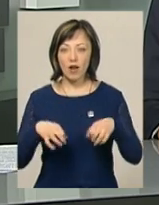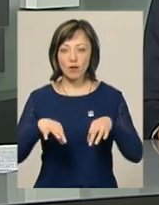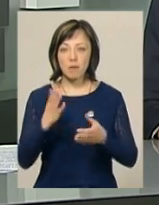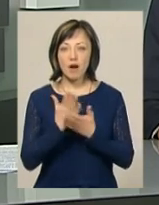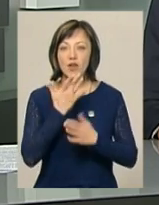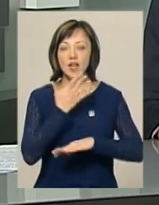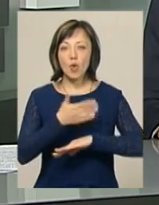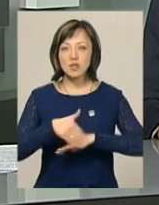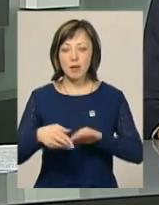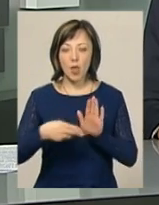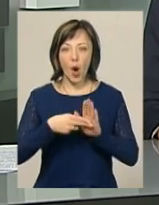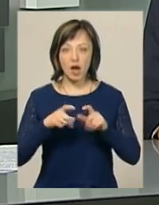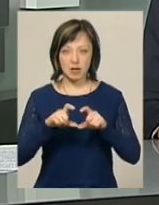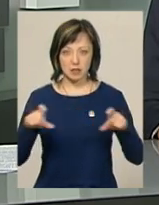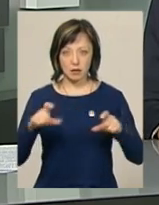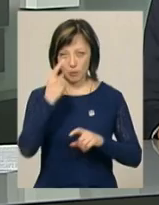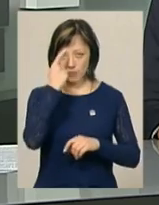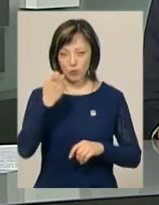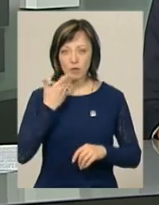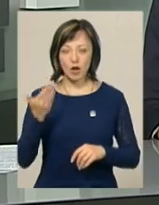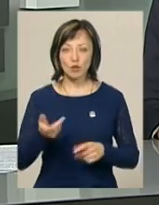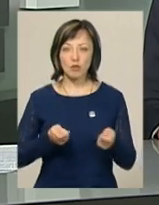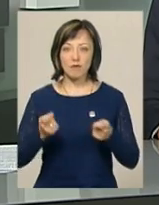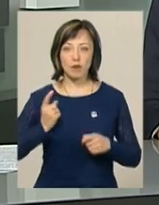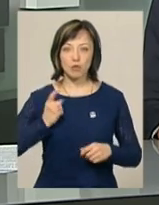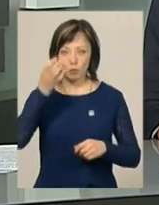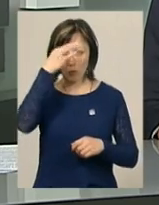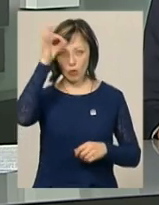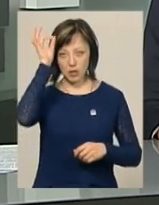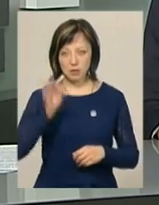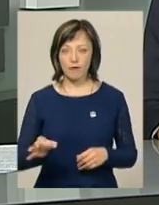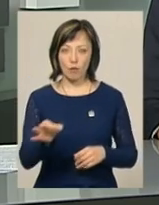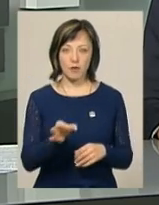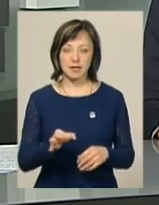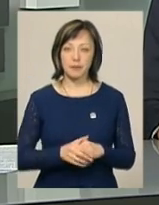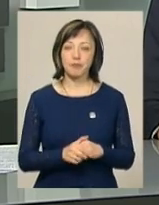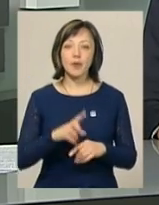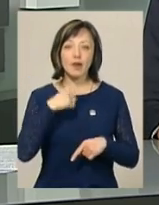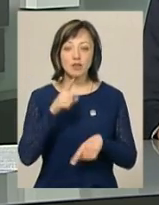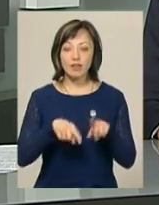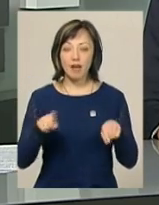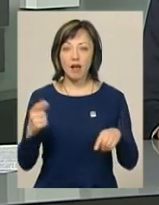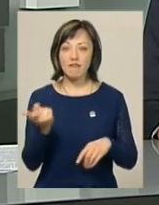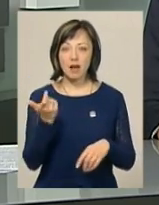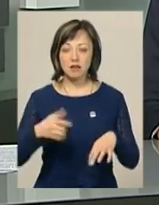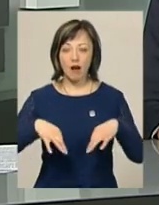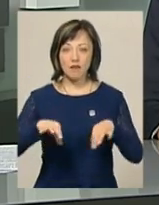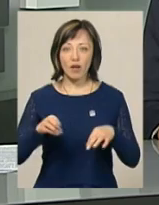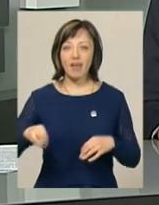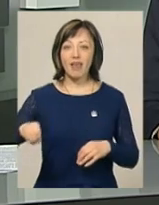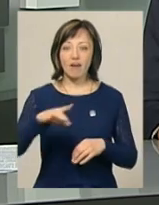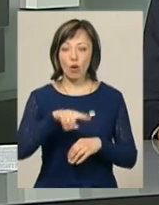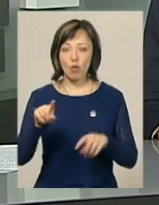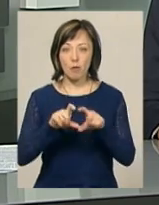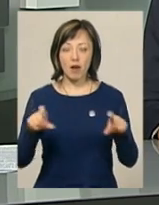кіноземну реєстрацію. Про це повідомив речник управління патрульної поліції в області Роман Мартинюк. Каже, деякі власники автівок з євро-намерами